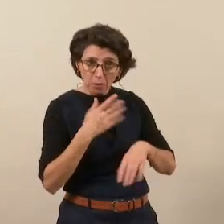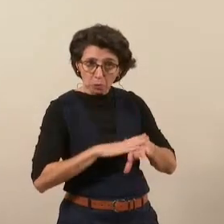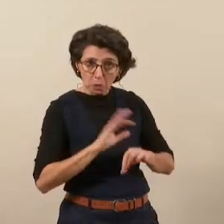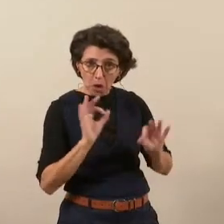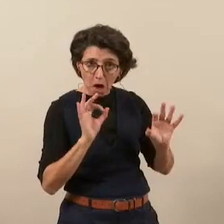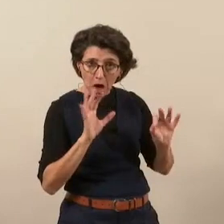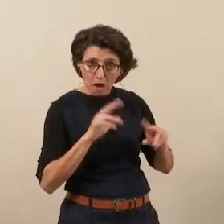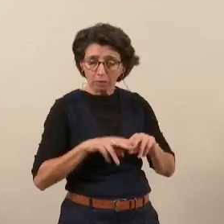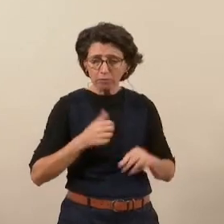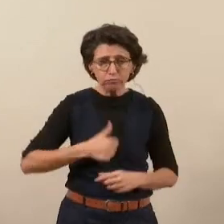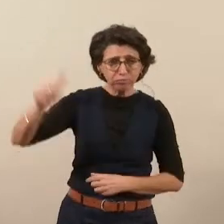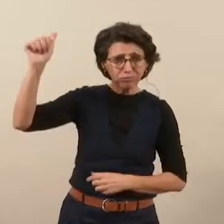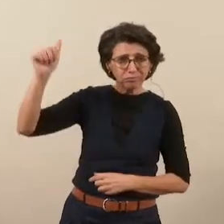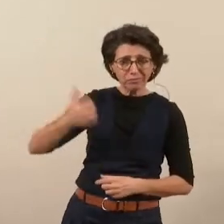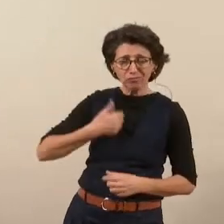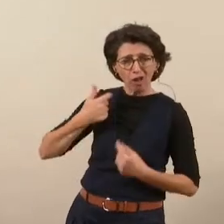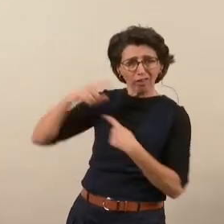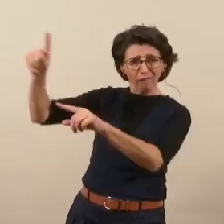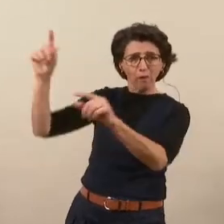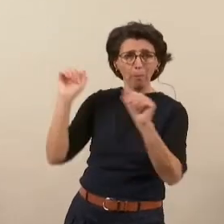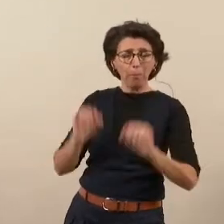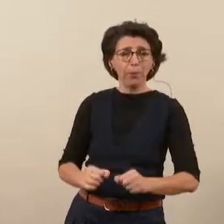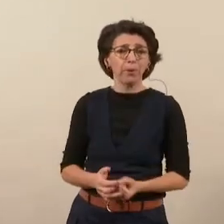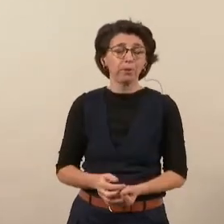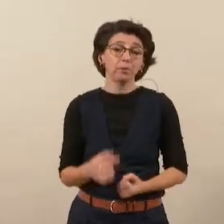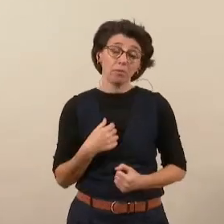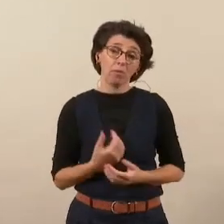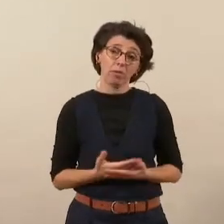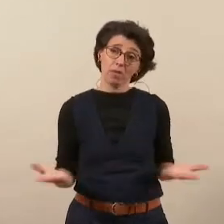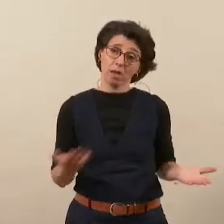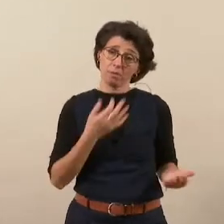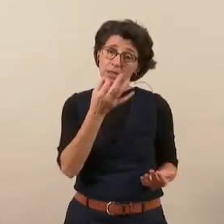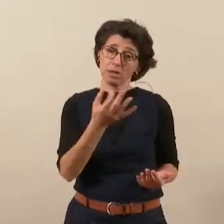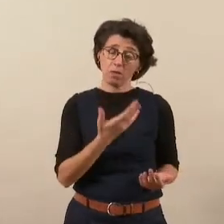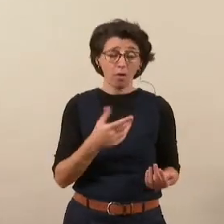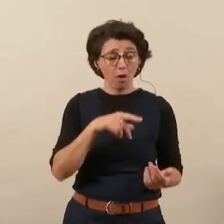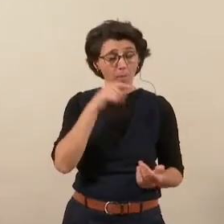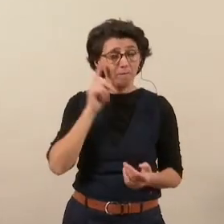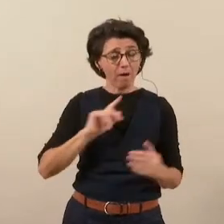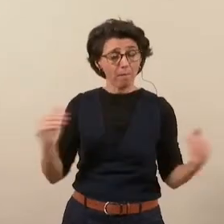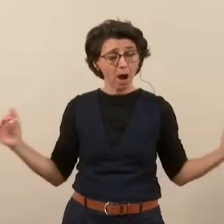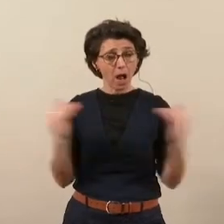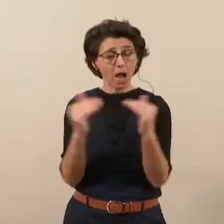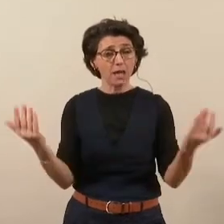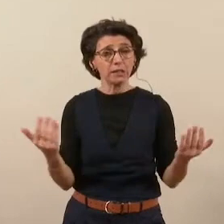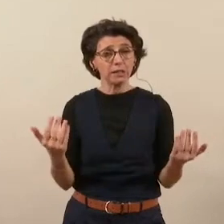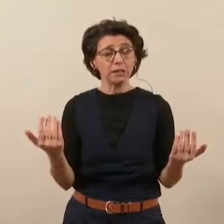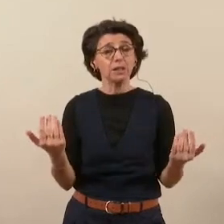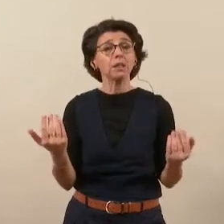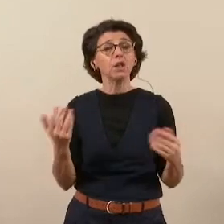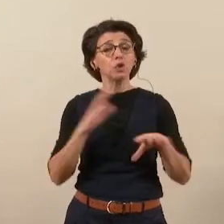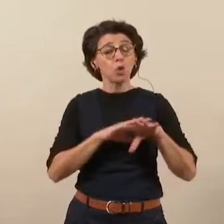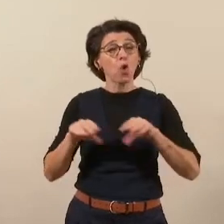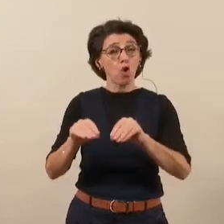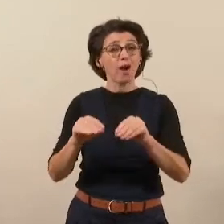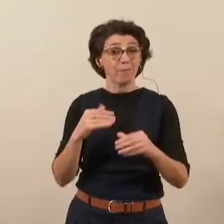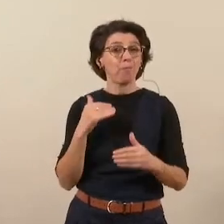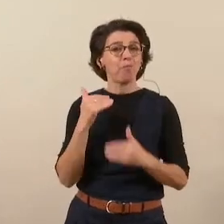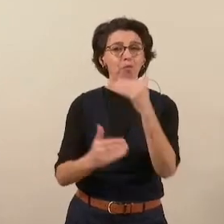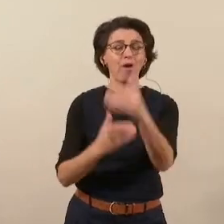se défendent seules. Je tiens simplement à vous dire que l'égalité femmes-hommes progresse dans les faits et dans les